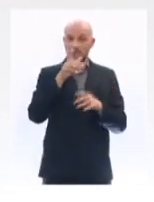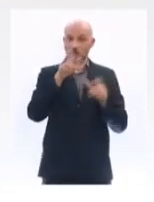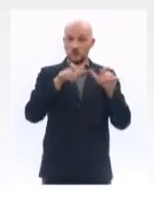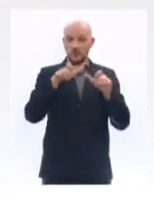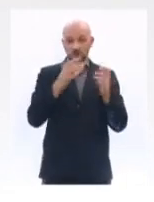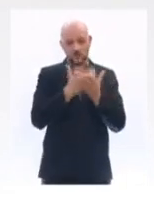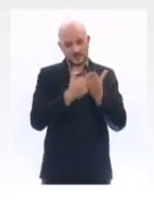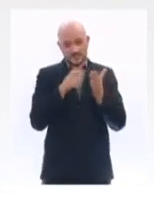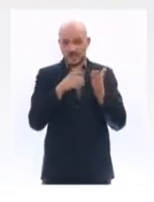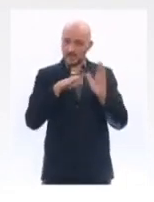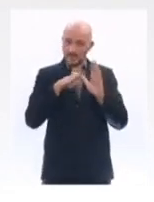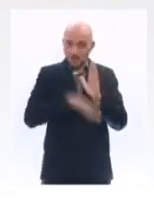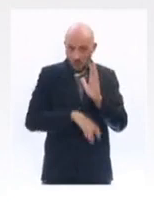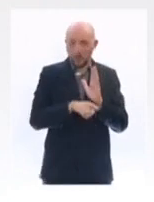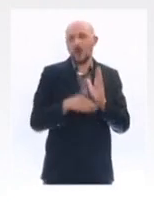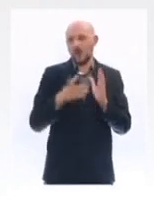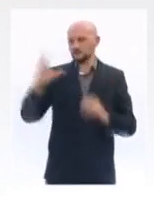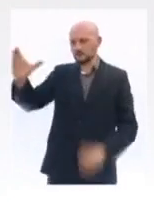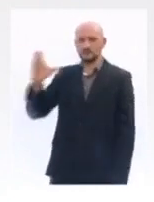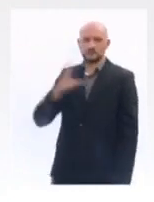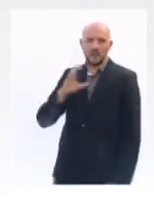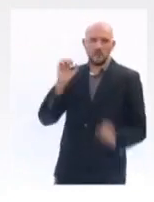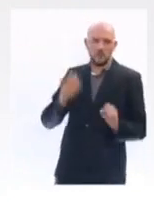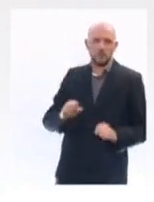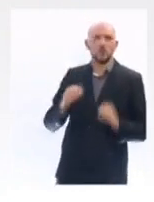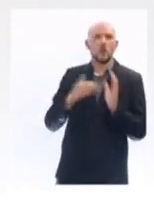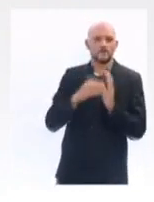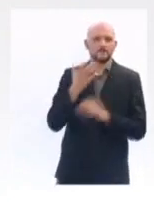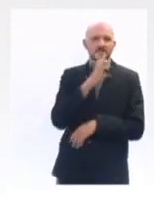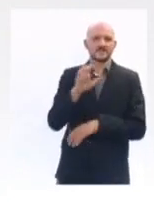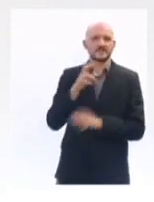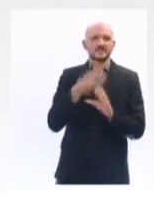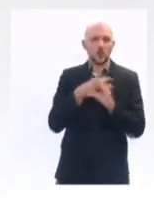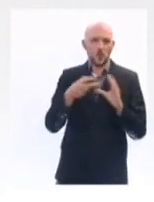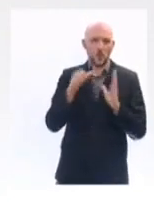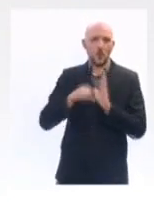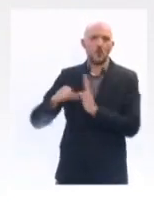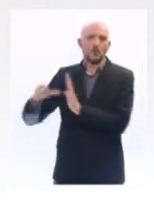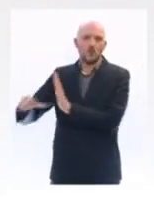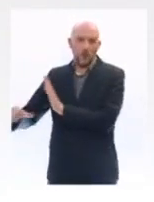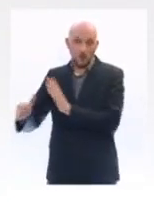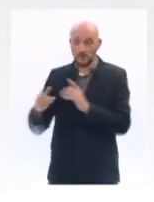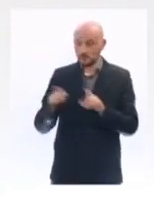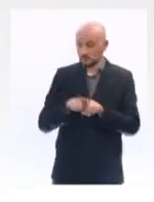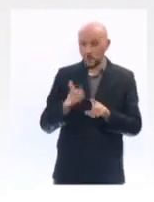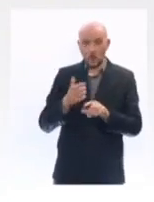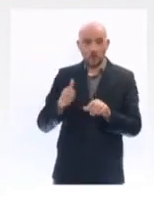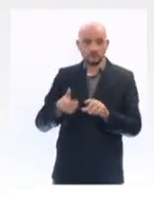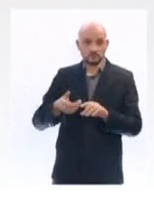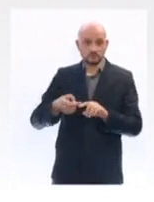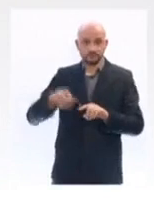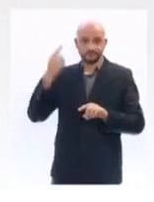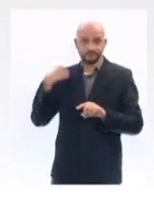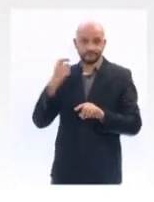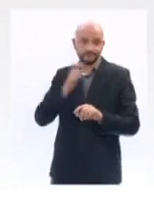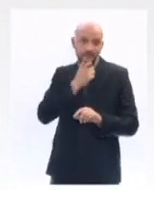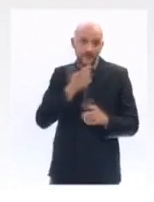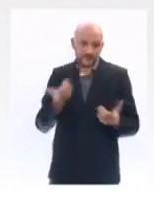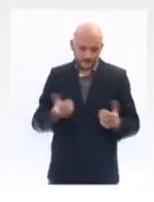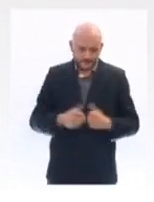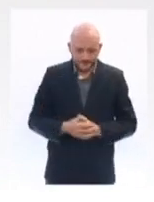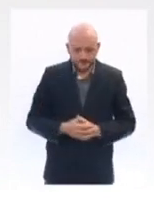sera l'un des filets de sécurité que nous leur proposerons. Le renforcement massif de ce fonds de solidarité, il se lit dans les